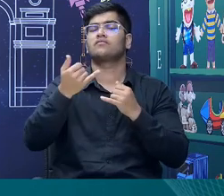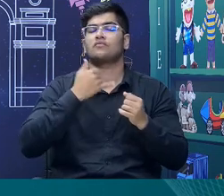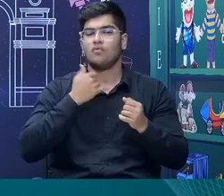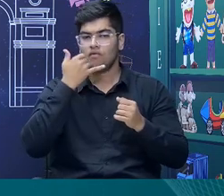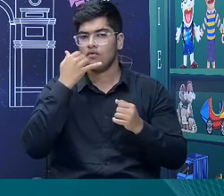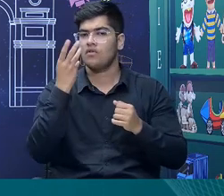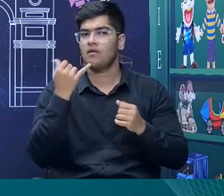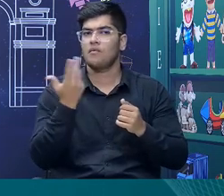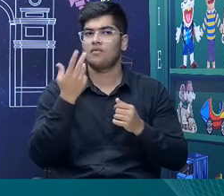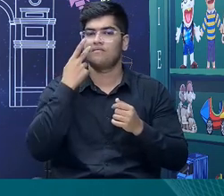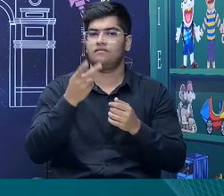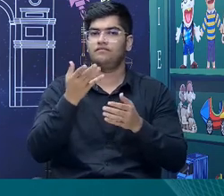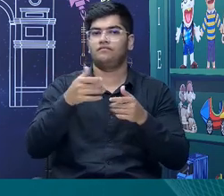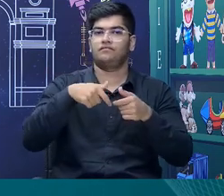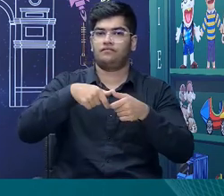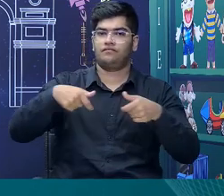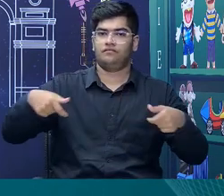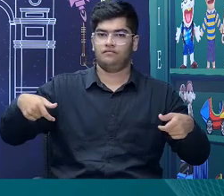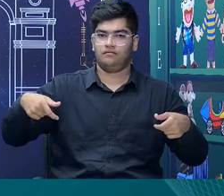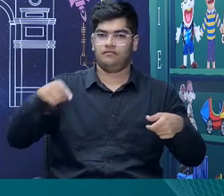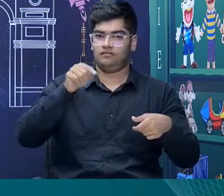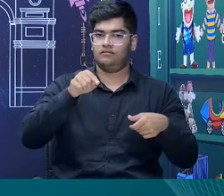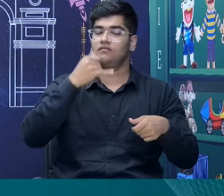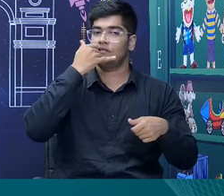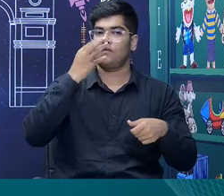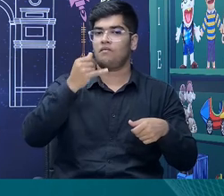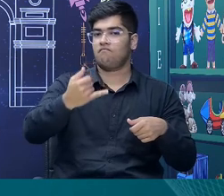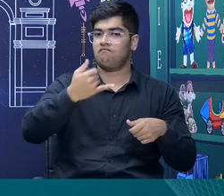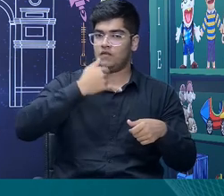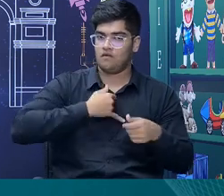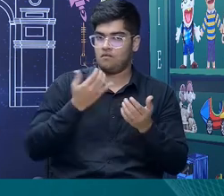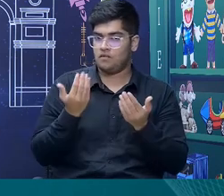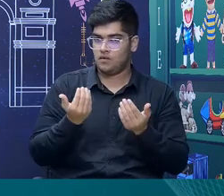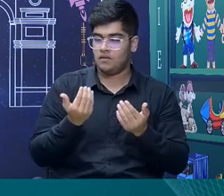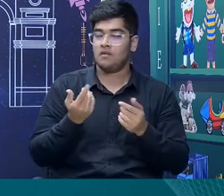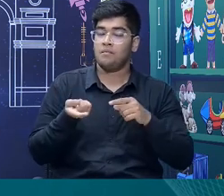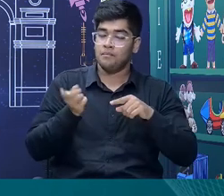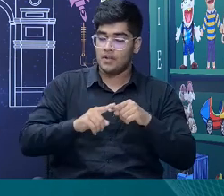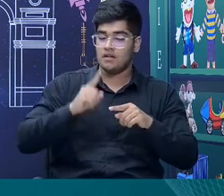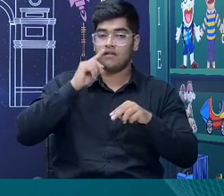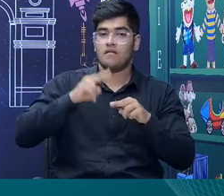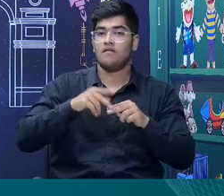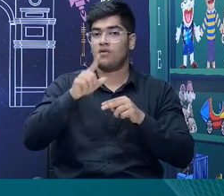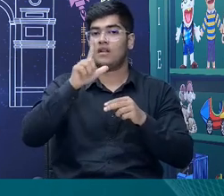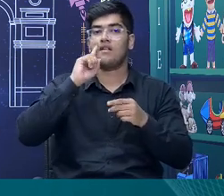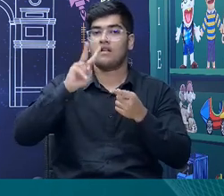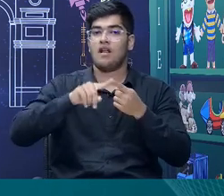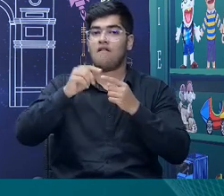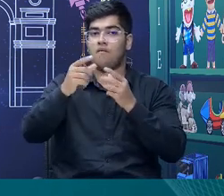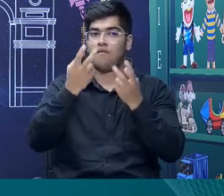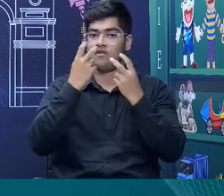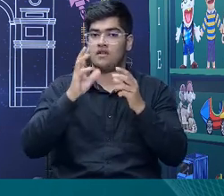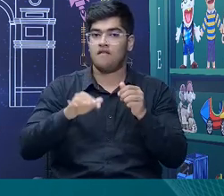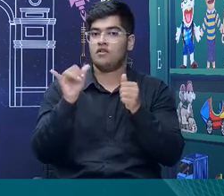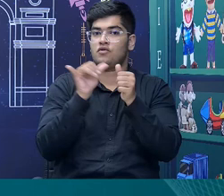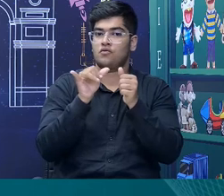8-800 में चार-चार शून्य पांच पांच नो अगर आप हमें हमारे लाइव देख रहे हैं हमारी युटुब चैनल